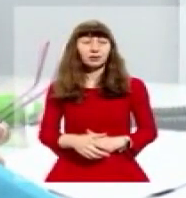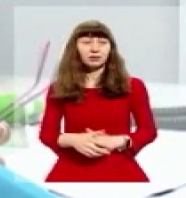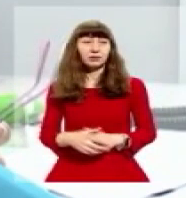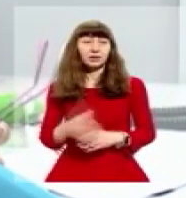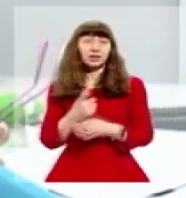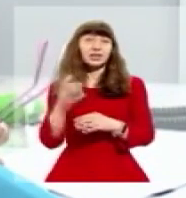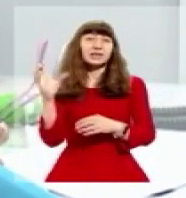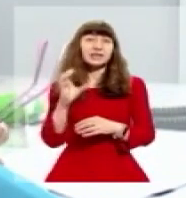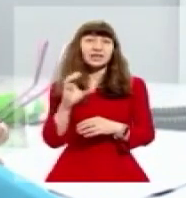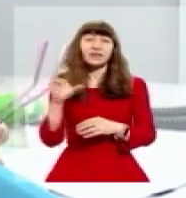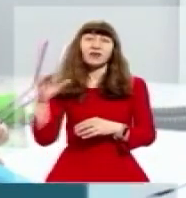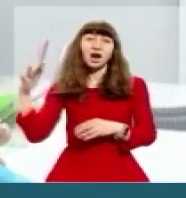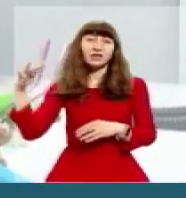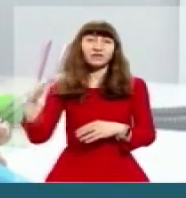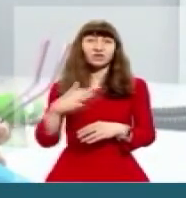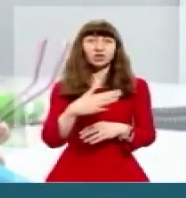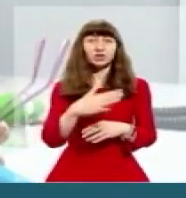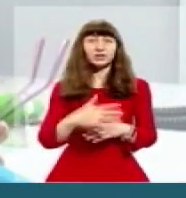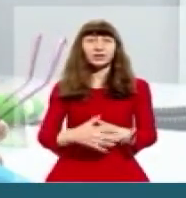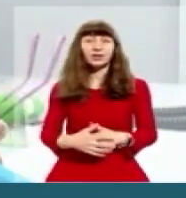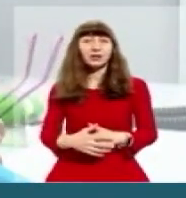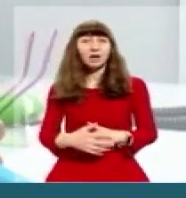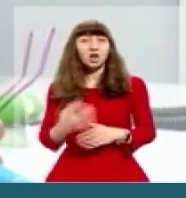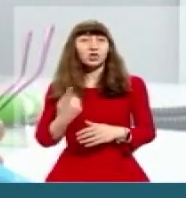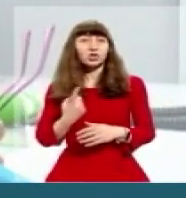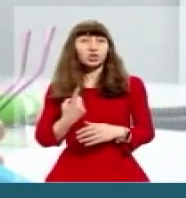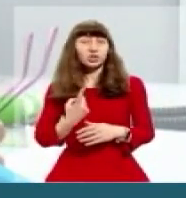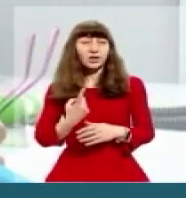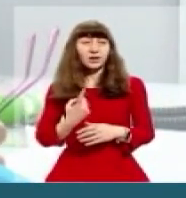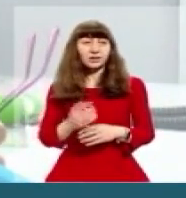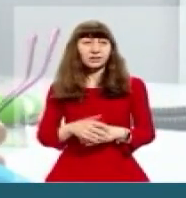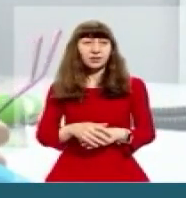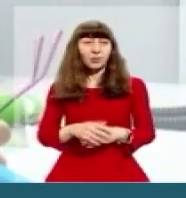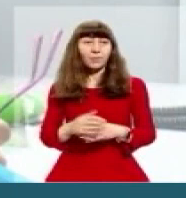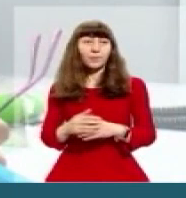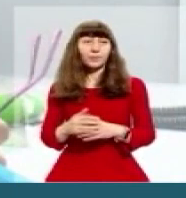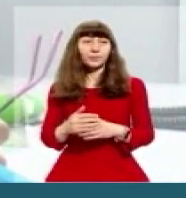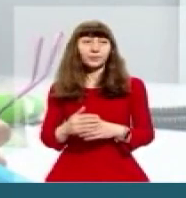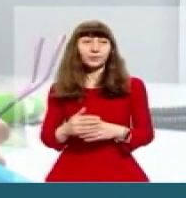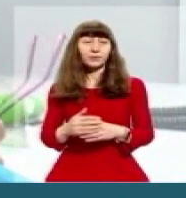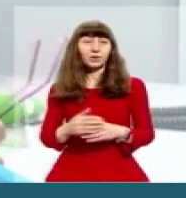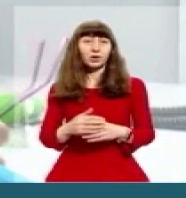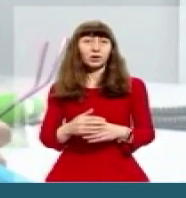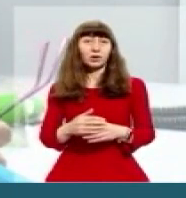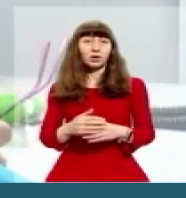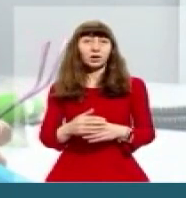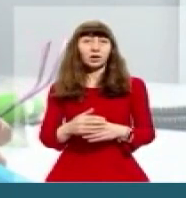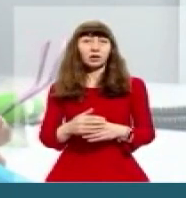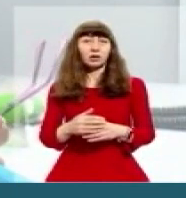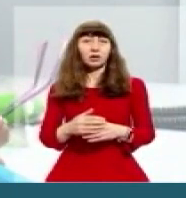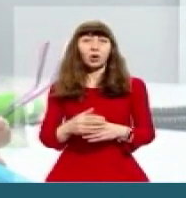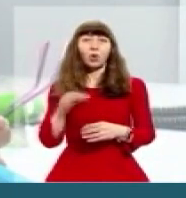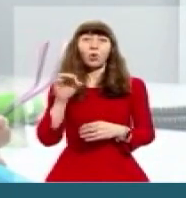это также североатлантический циклон, ожидается кратковременное повышение температуры